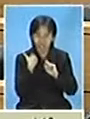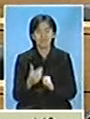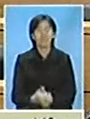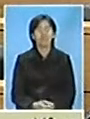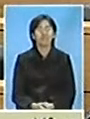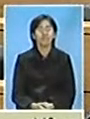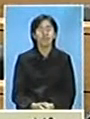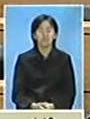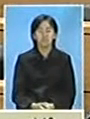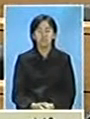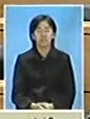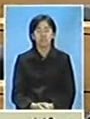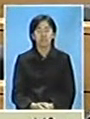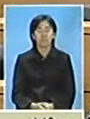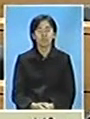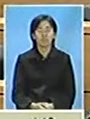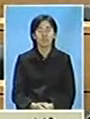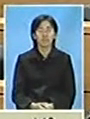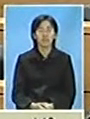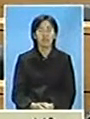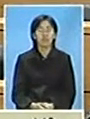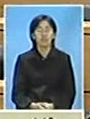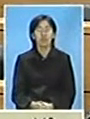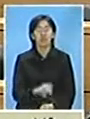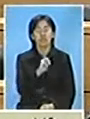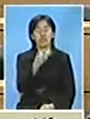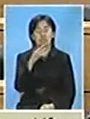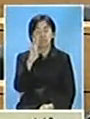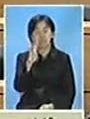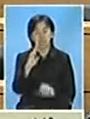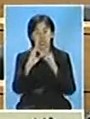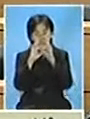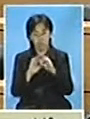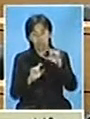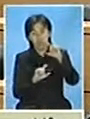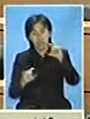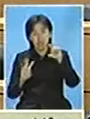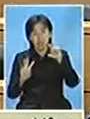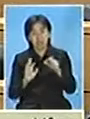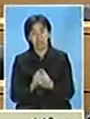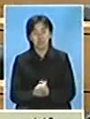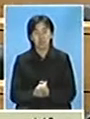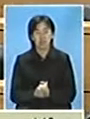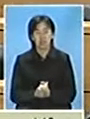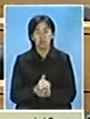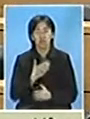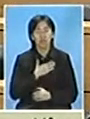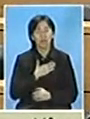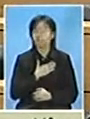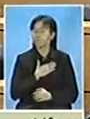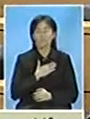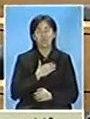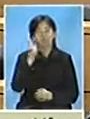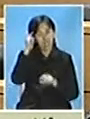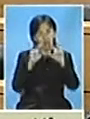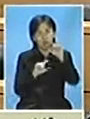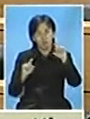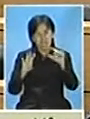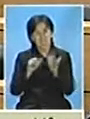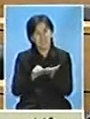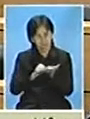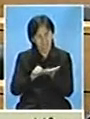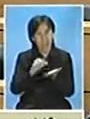ราะฉะนั้นถ้าคิดว่าถ้าโหวตมาตรา17ทั้งมาตราแล้วไปครอบคลุมในวรรคที่4ด้วยเนี่ยผมยังยืนยันว่าวรรคที่4ยังต้องแก้อ